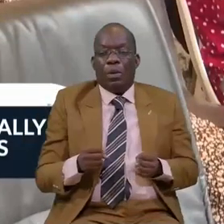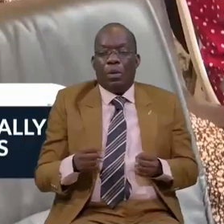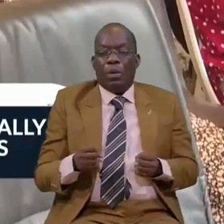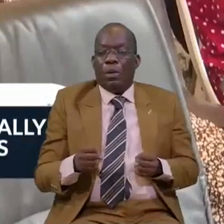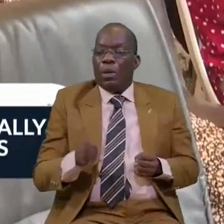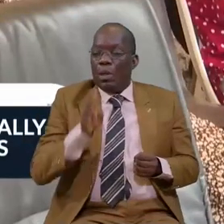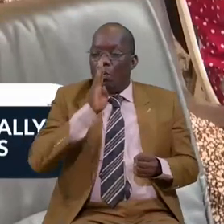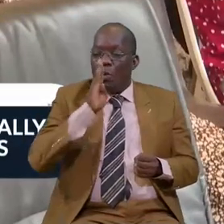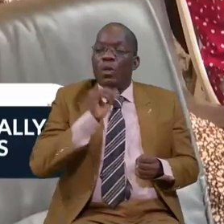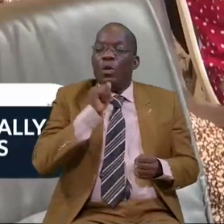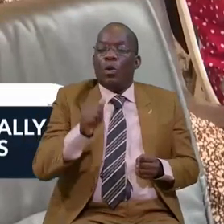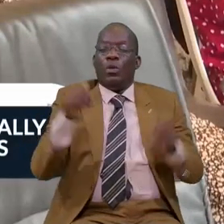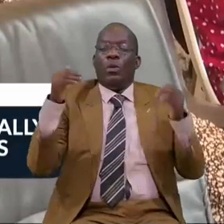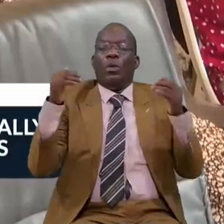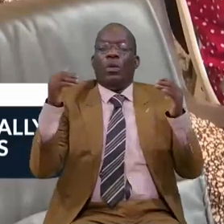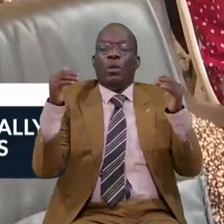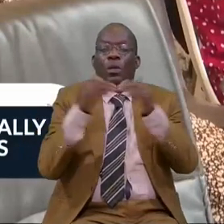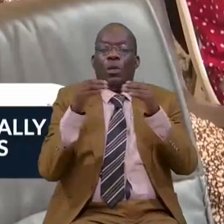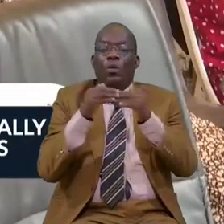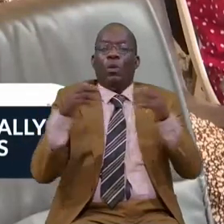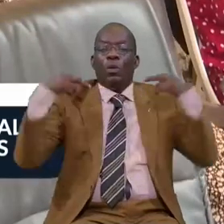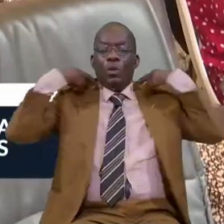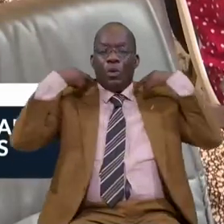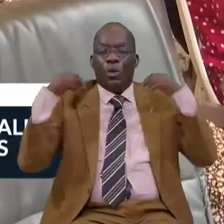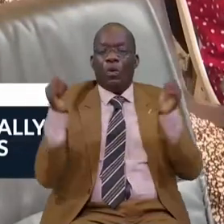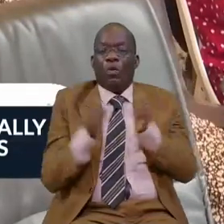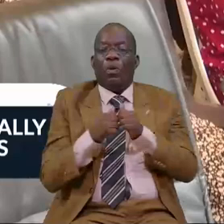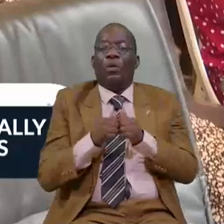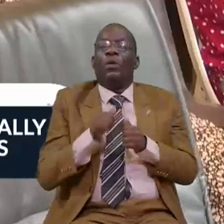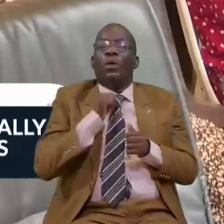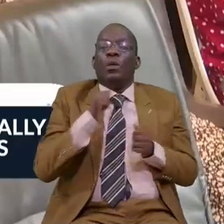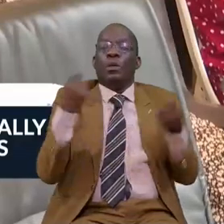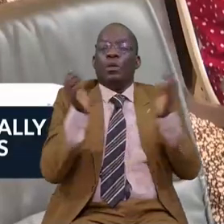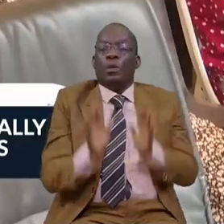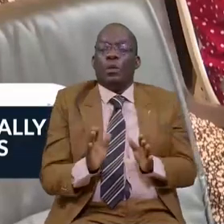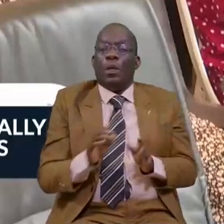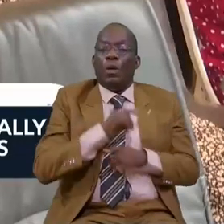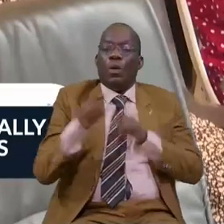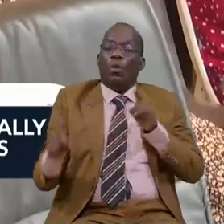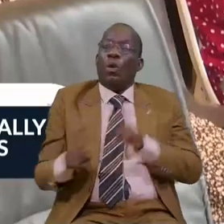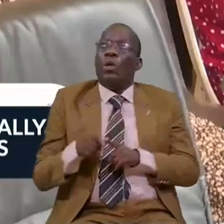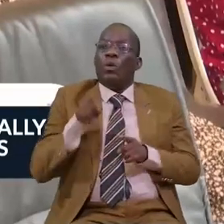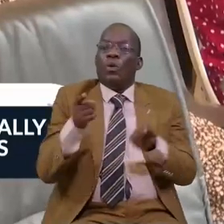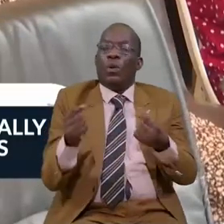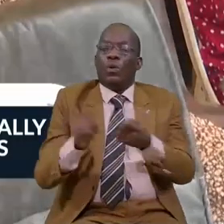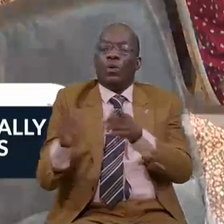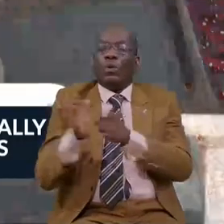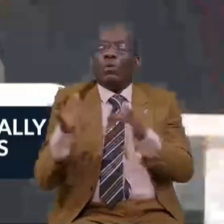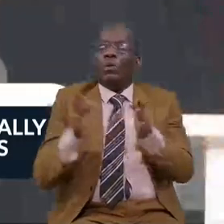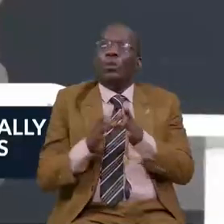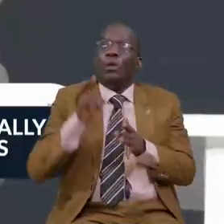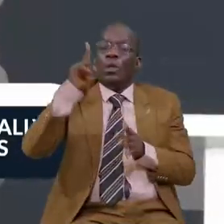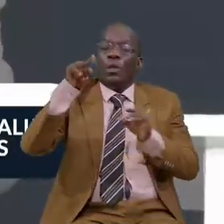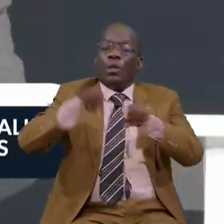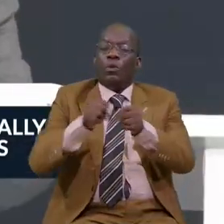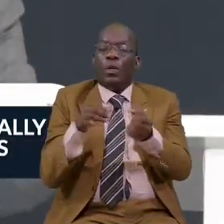Toutes les forteresses sataniques. Il dit, ne vous mettez point avec les injustes. Les injustes. Quand